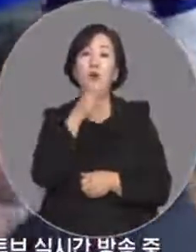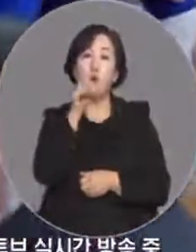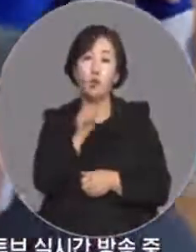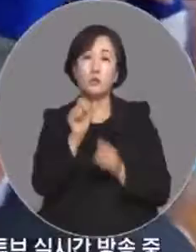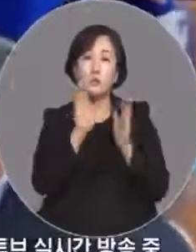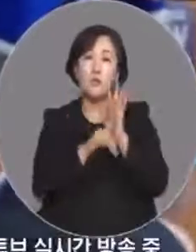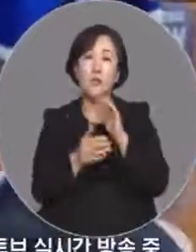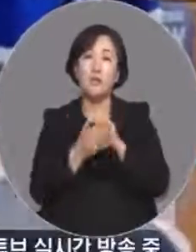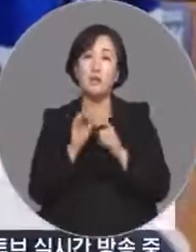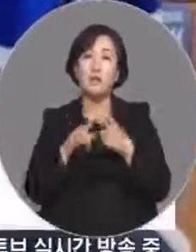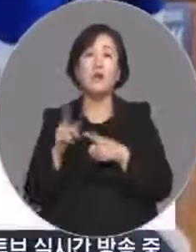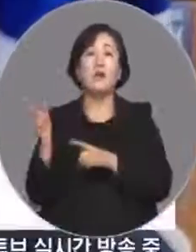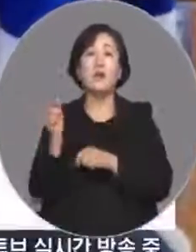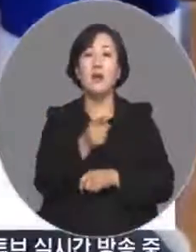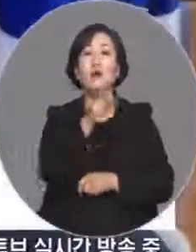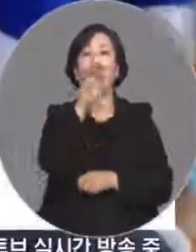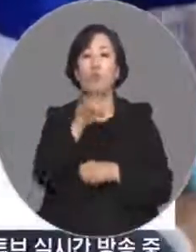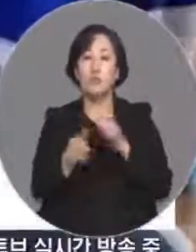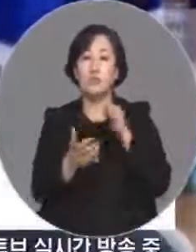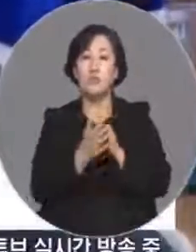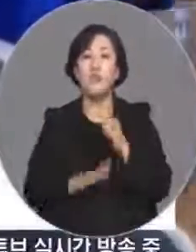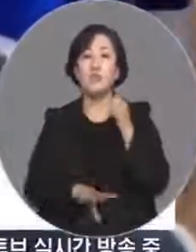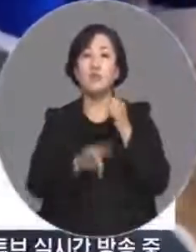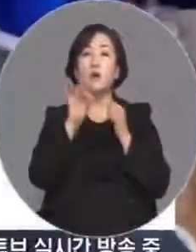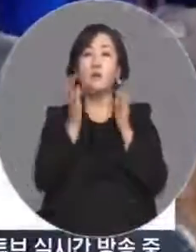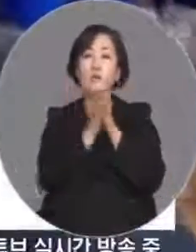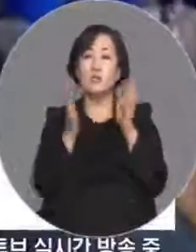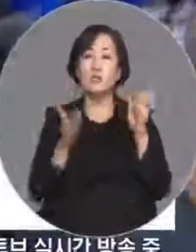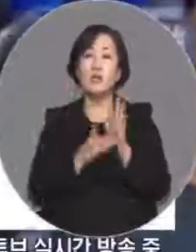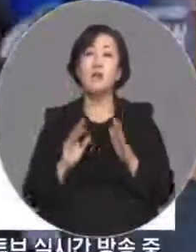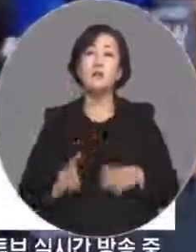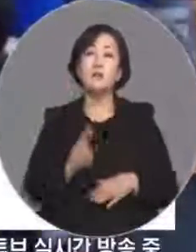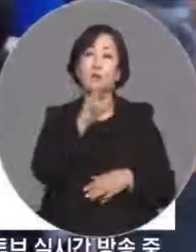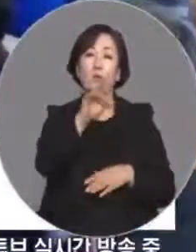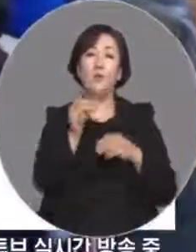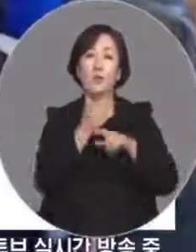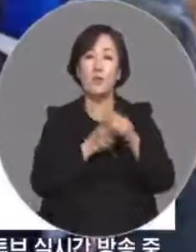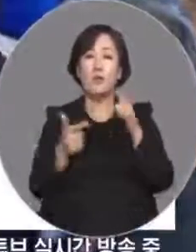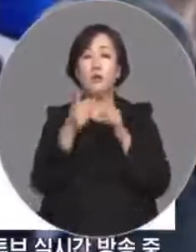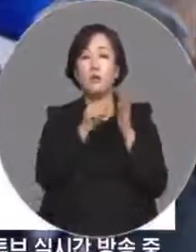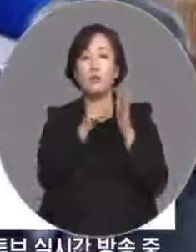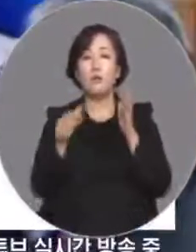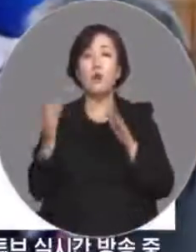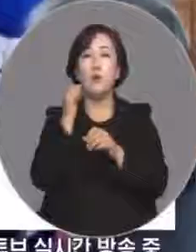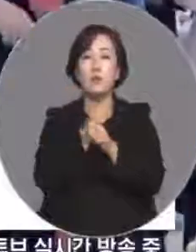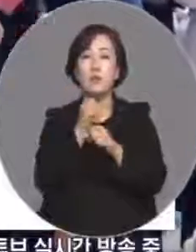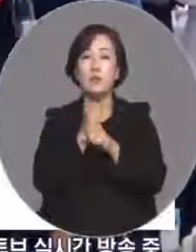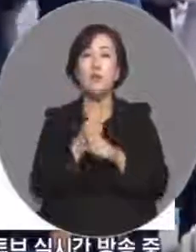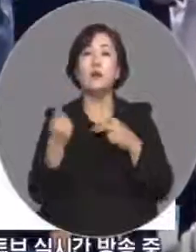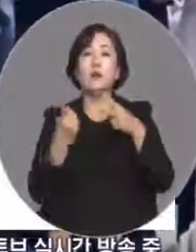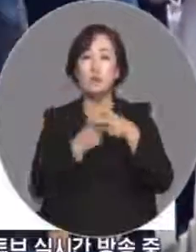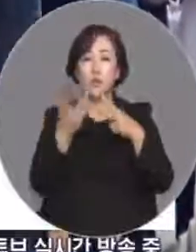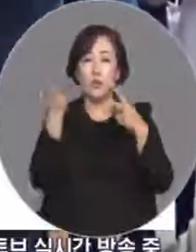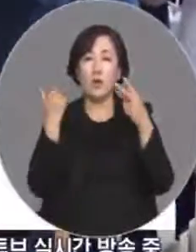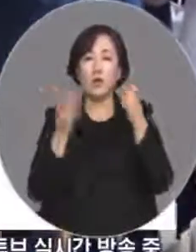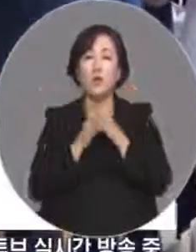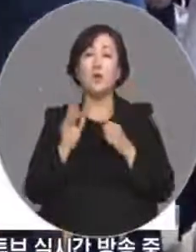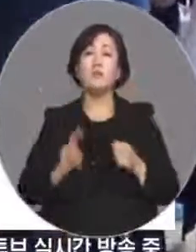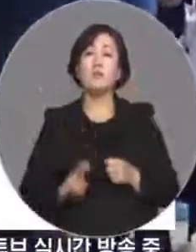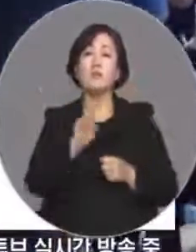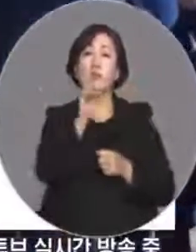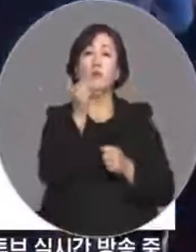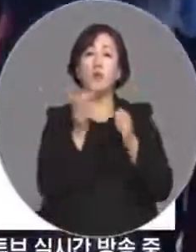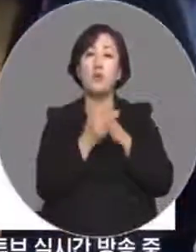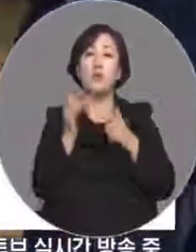1950년대 울산 야구의 뿌리를 일구었던 장생포 야구의 명성을 되살리기 위해 초등 야구팀인 장생포